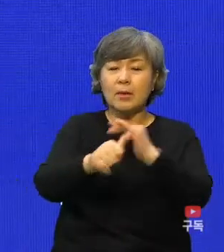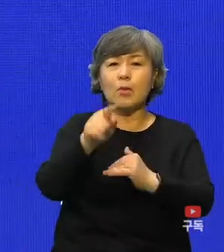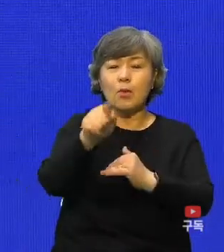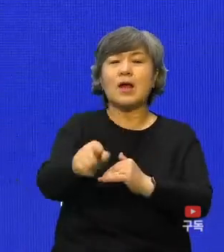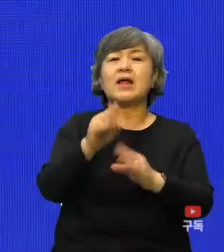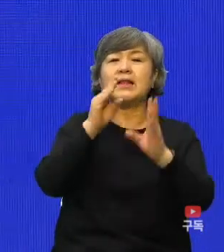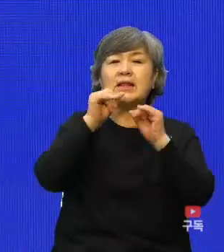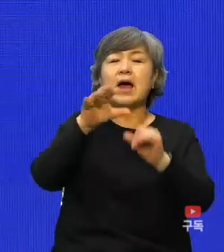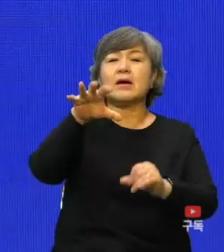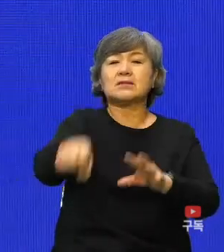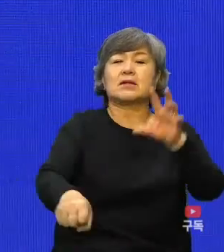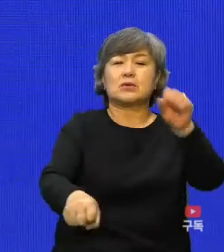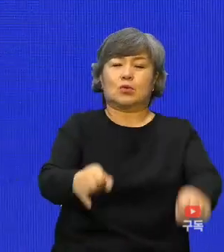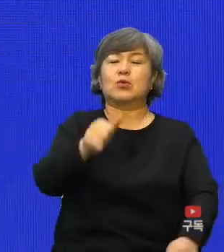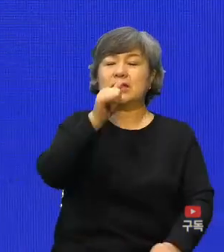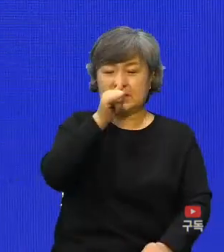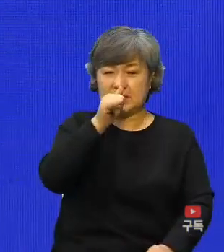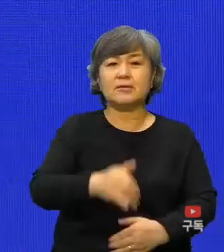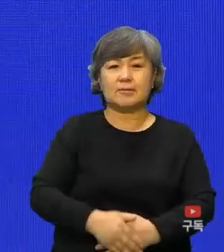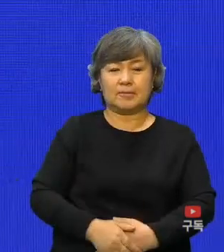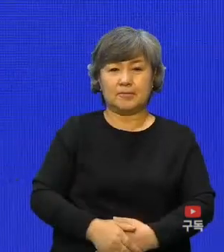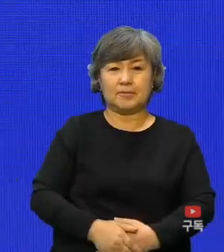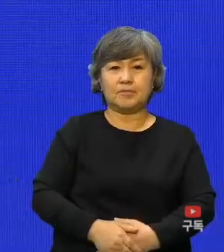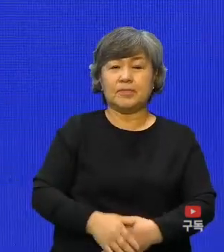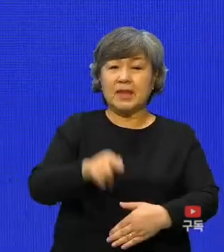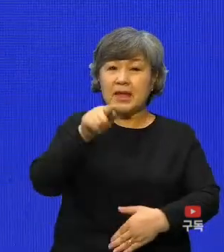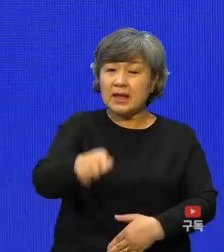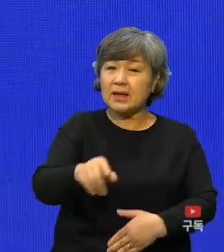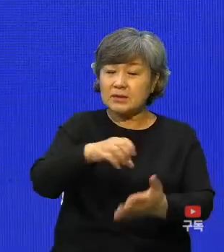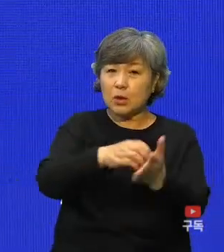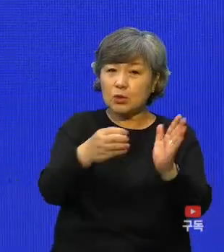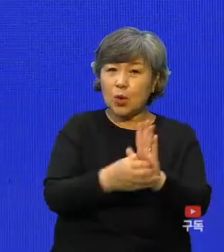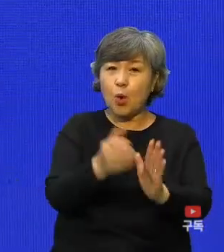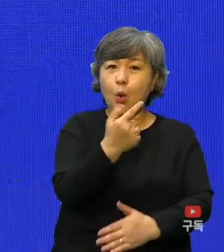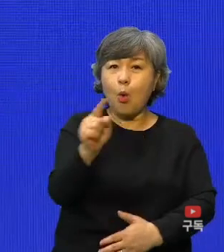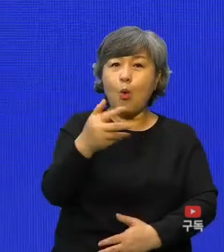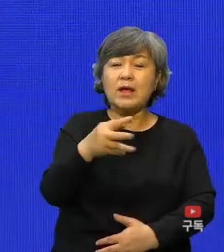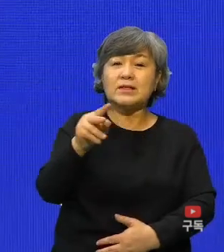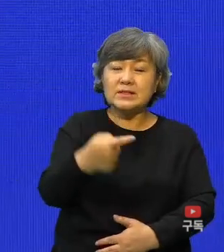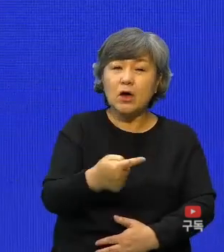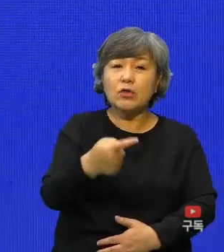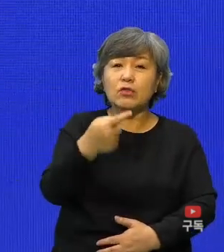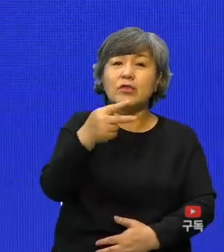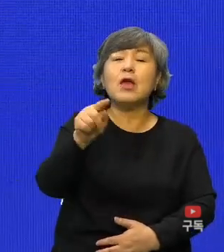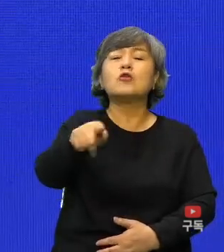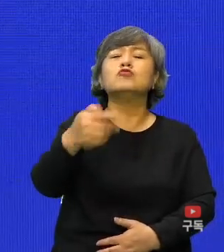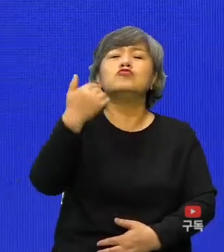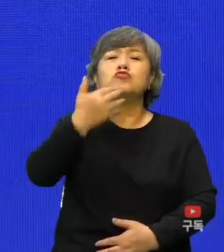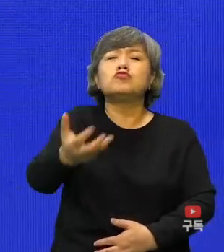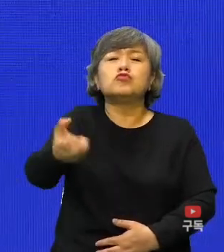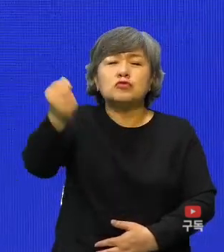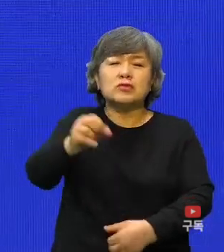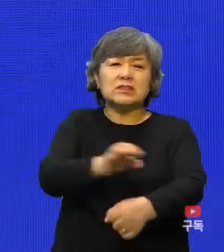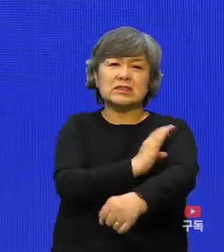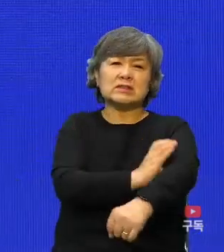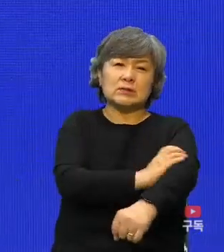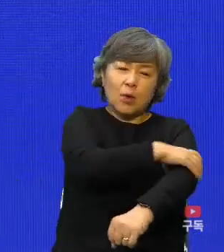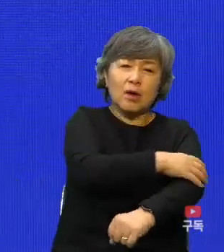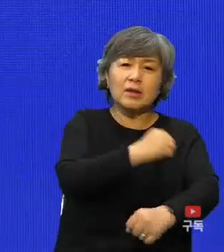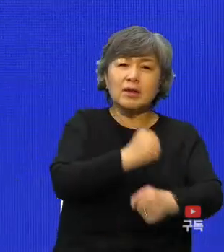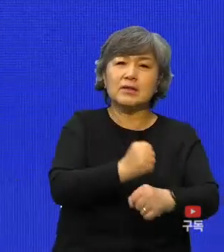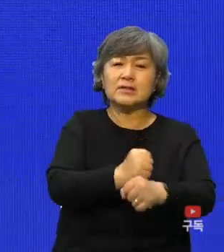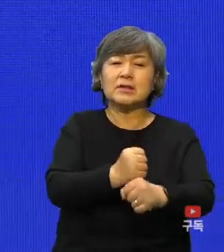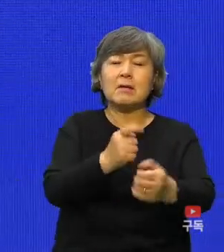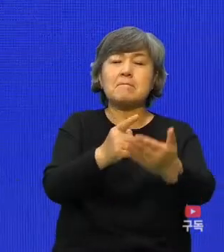대장동에 땅을 소유하고 있다고 합니다. 이 정도면 화천대유에서 누가 또아리를 들고 앉아서 이권과 특권을 누렸는지 조금씩